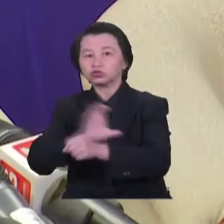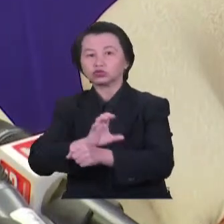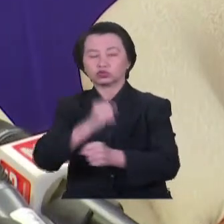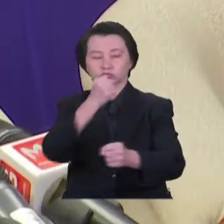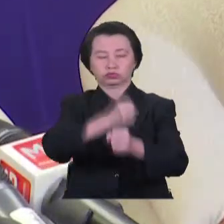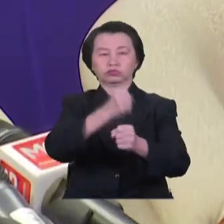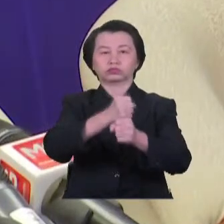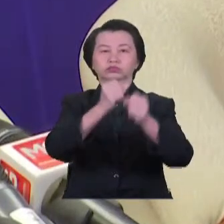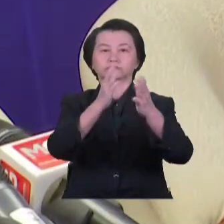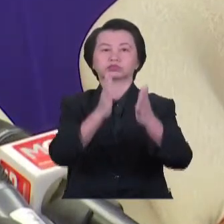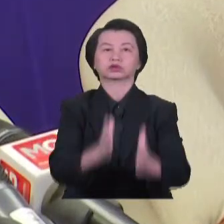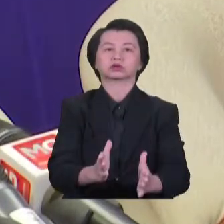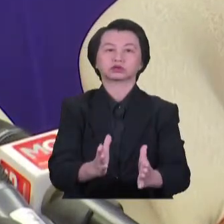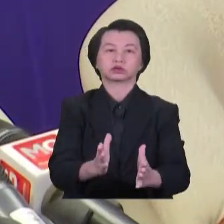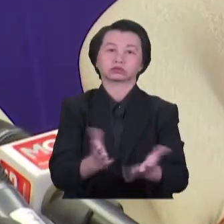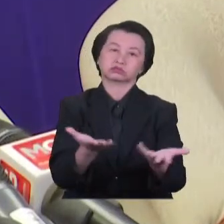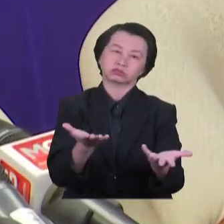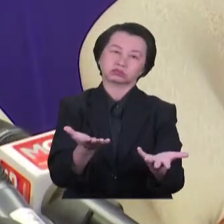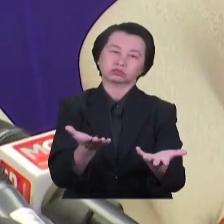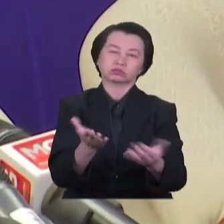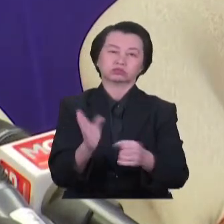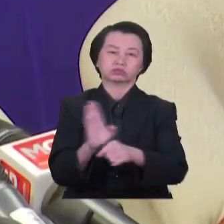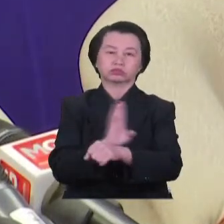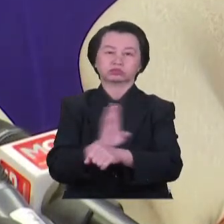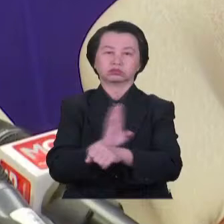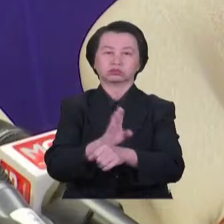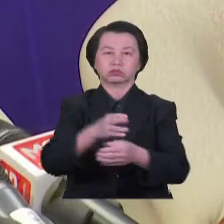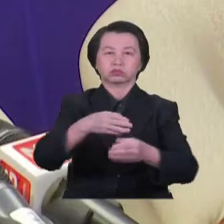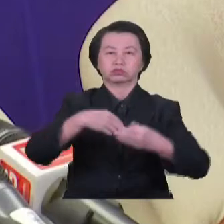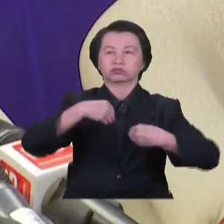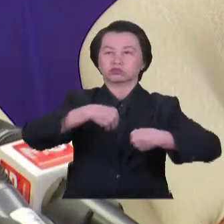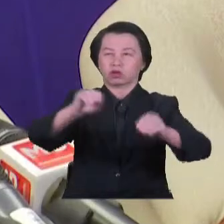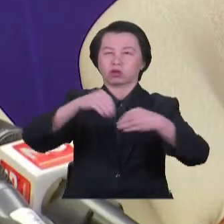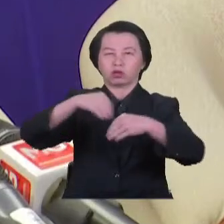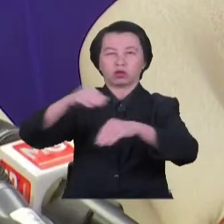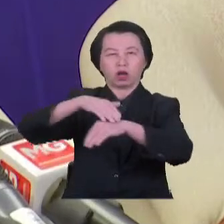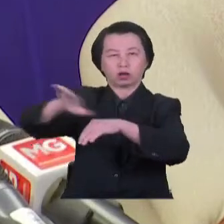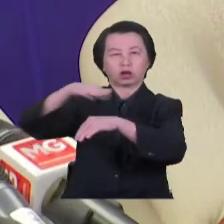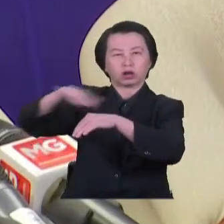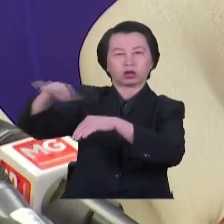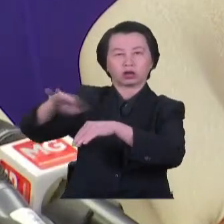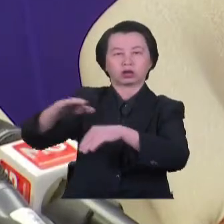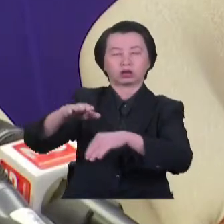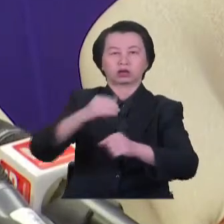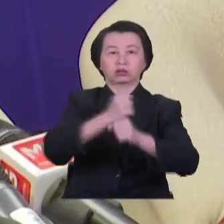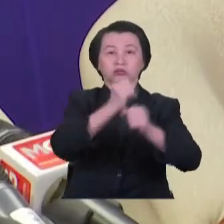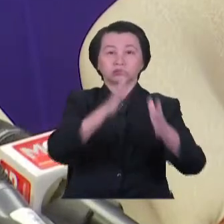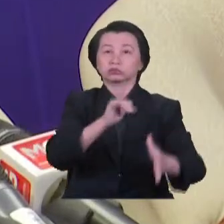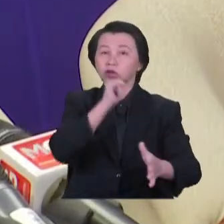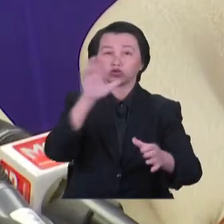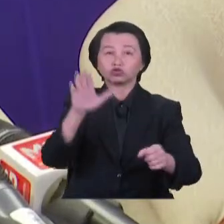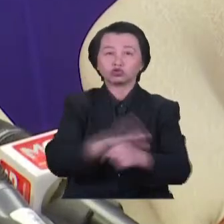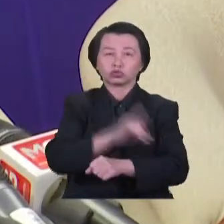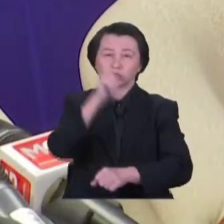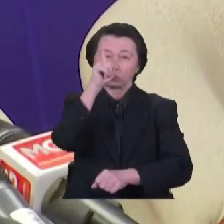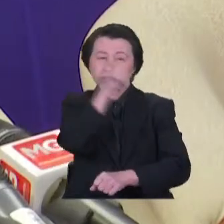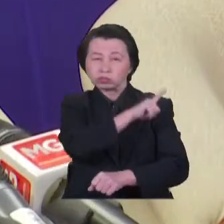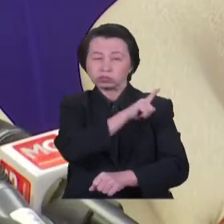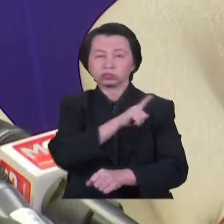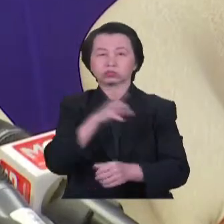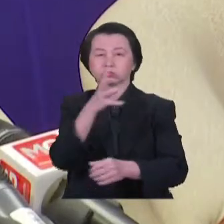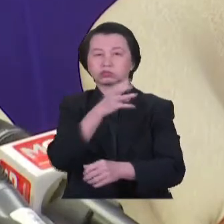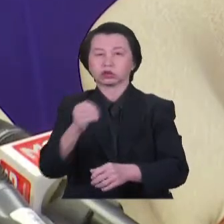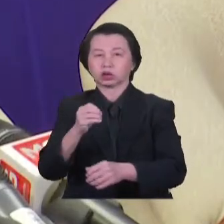pekerja dalam sektor perdagangan pengedaran yang semakin kritikal dan meningkatkan kos